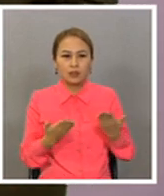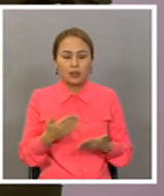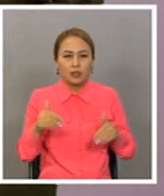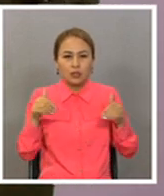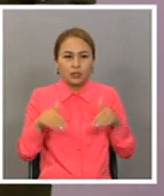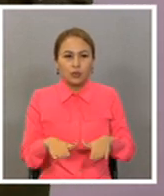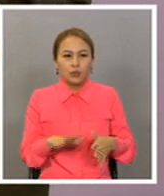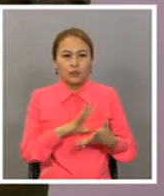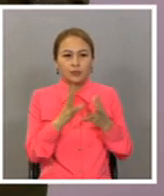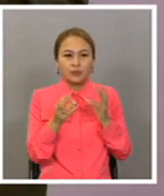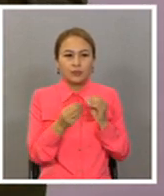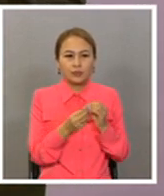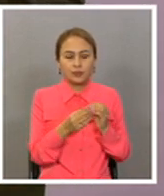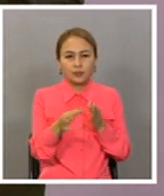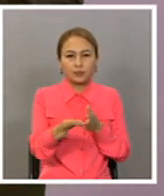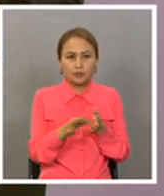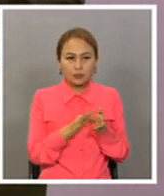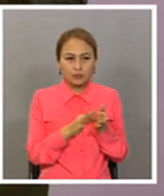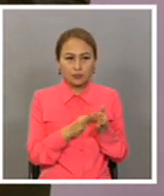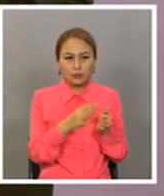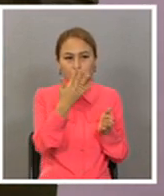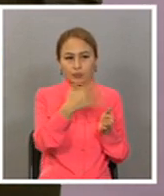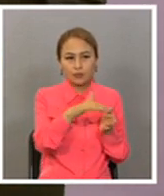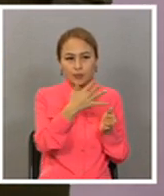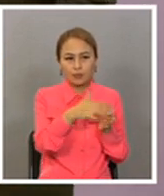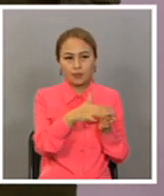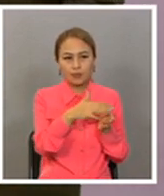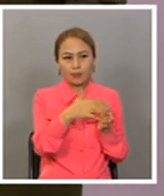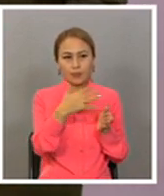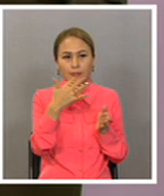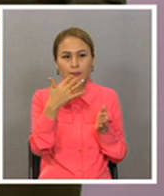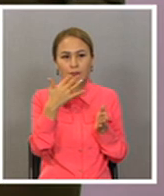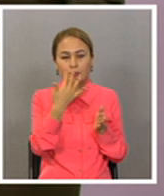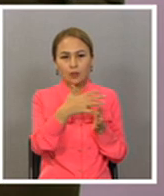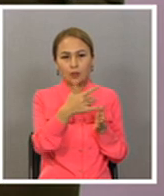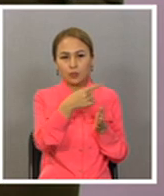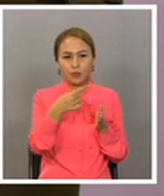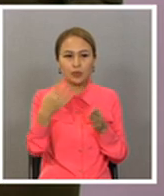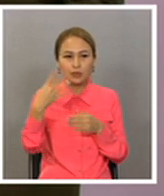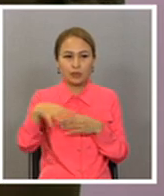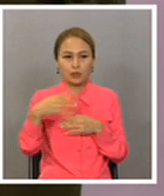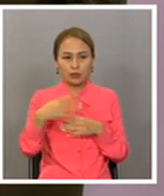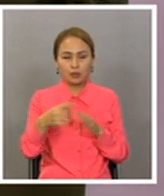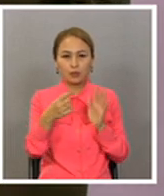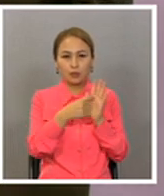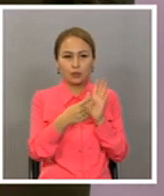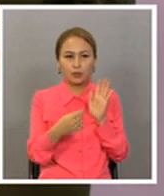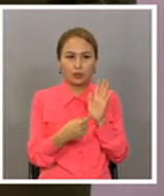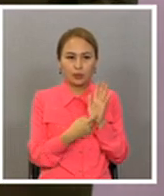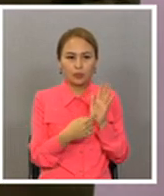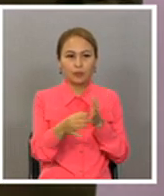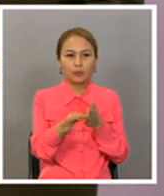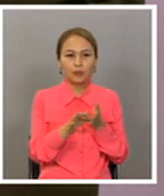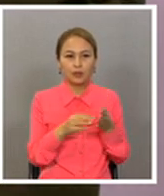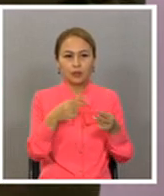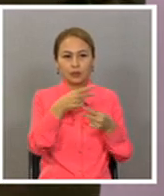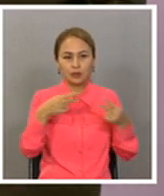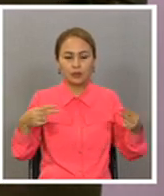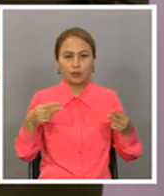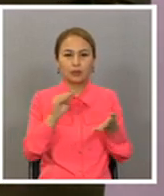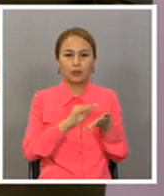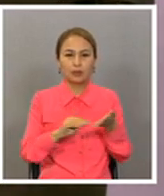шешуін бірден 50-ді 50 мен 40-тың айырмасына бөліп, бірден өрнек